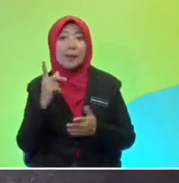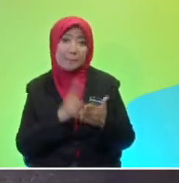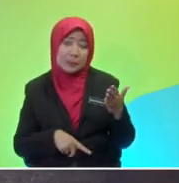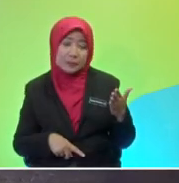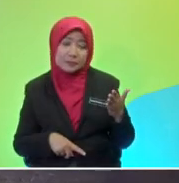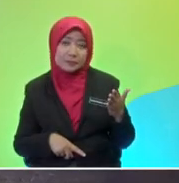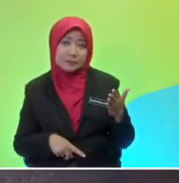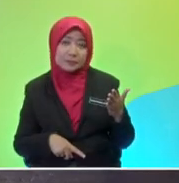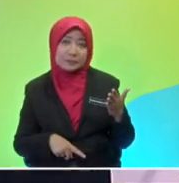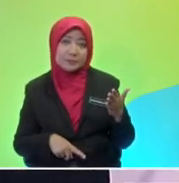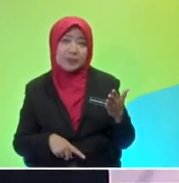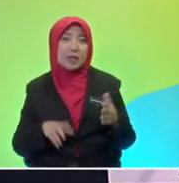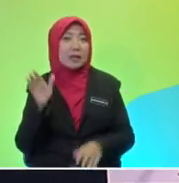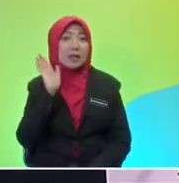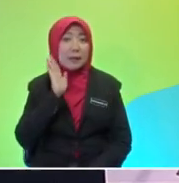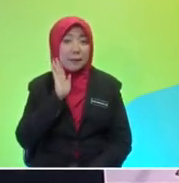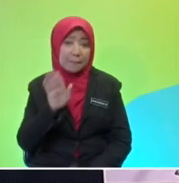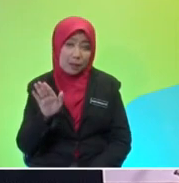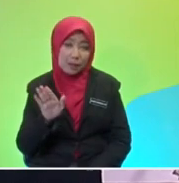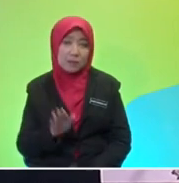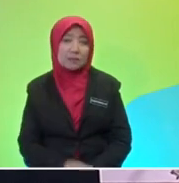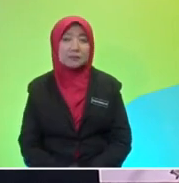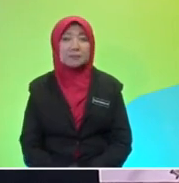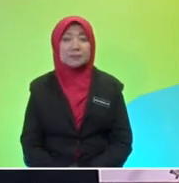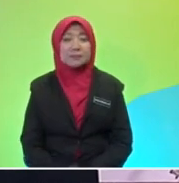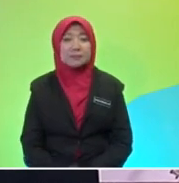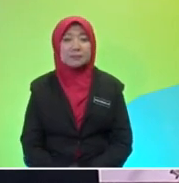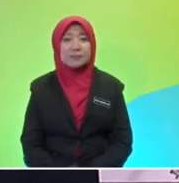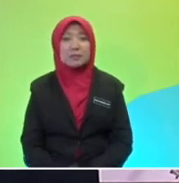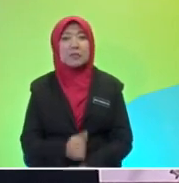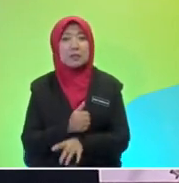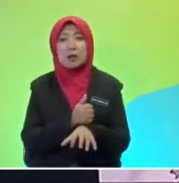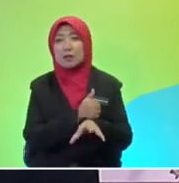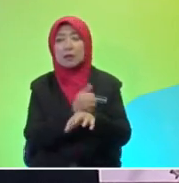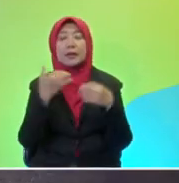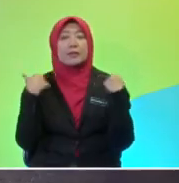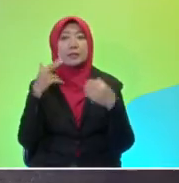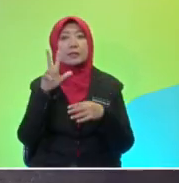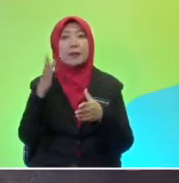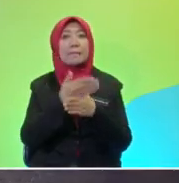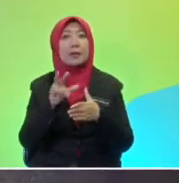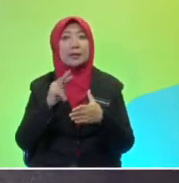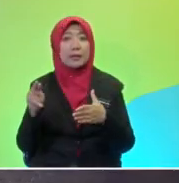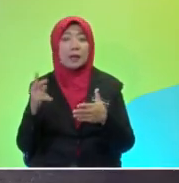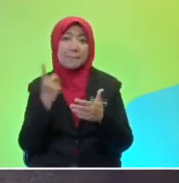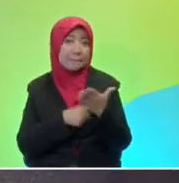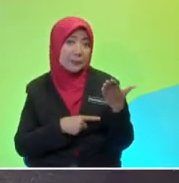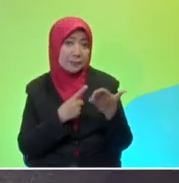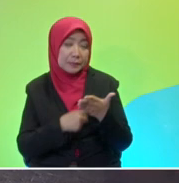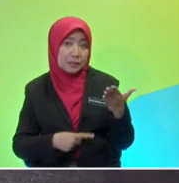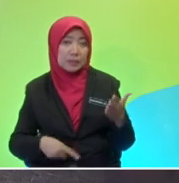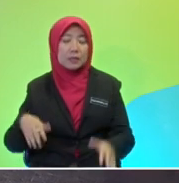di sini lebah Oke serangga mempunyai tiga bagian utama yaitu yaitu